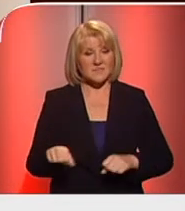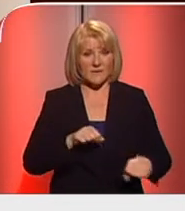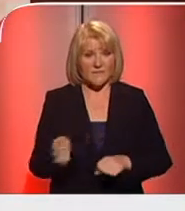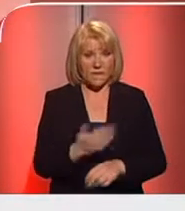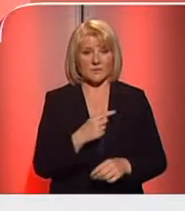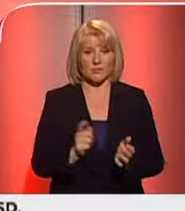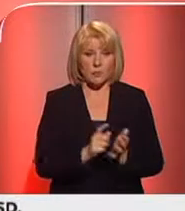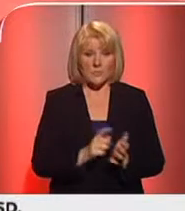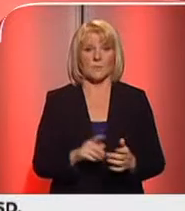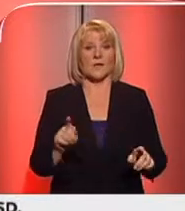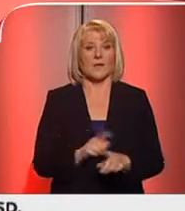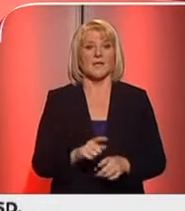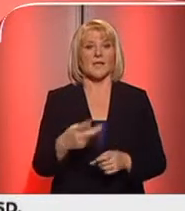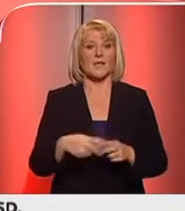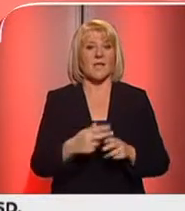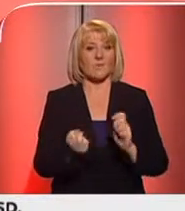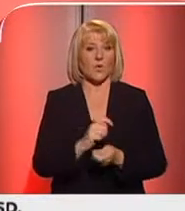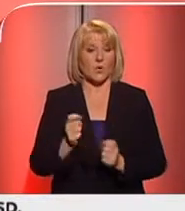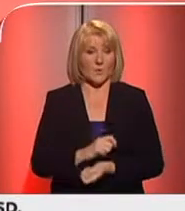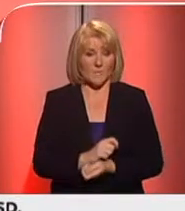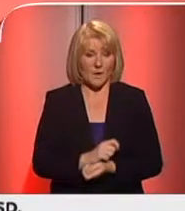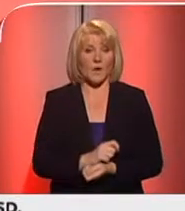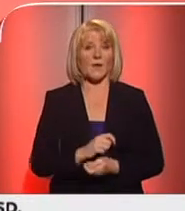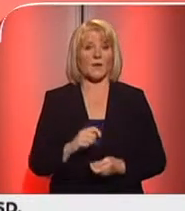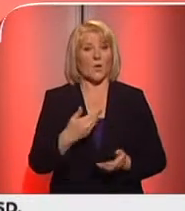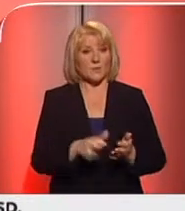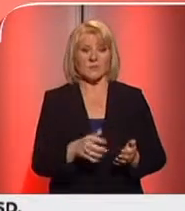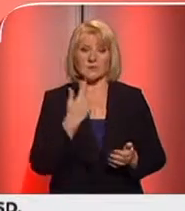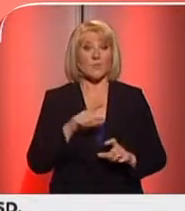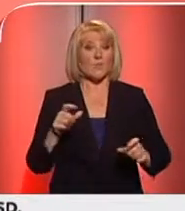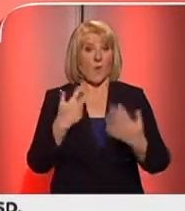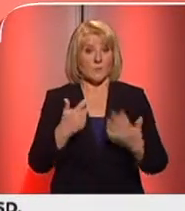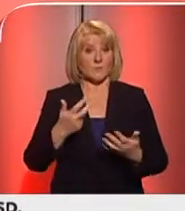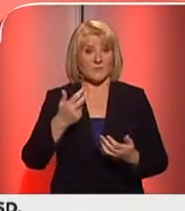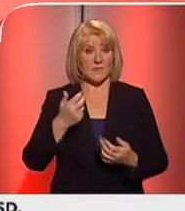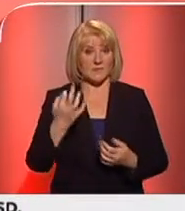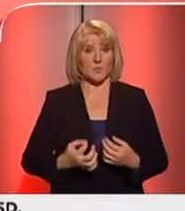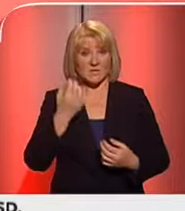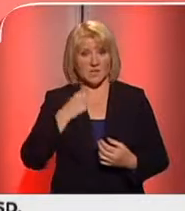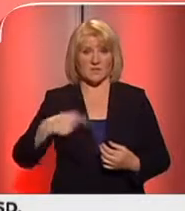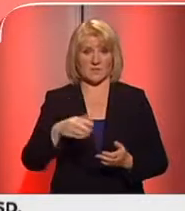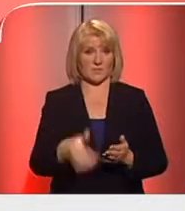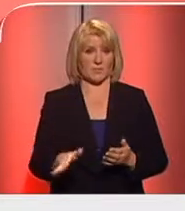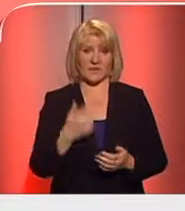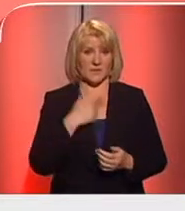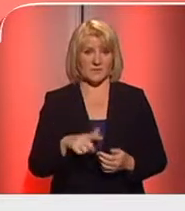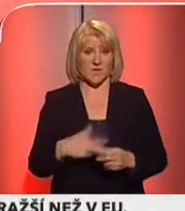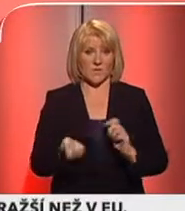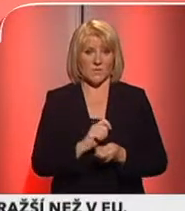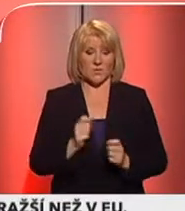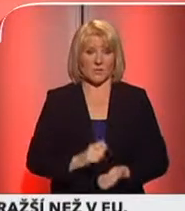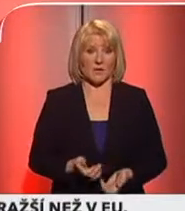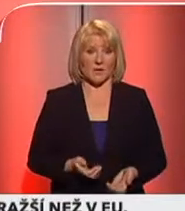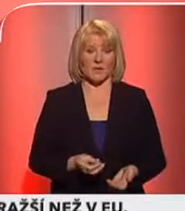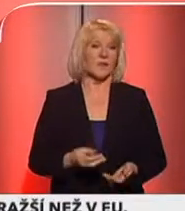reformy, které odmítá mimochodem více než 80% lidí, a to by nemuselo být měřítkem, jo. Ale spíš je měřítkem to, že my